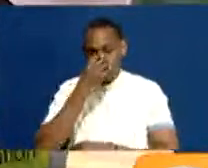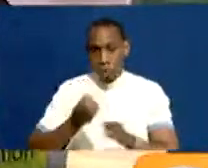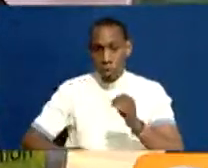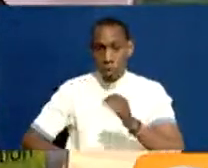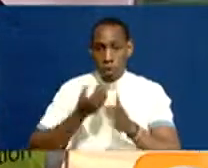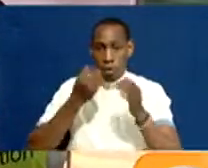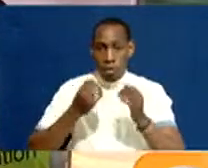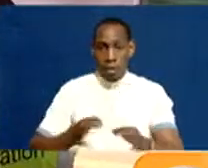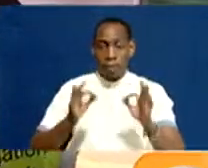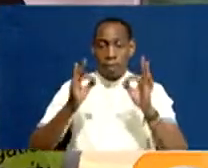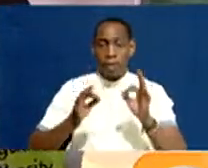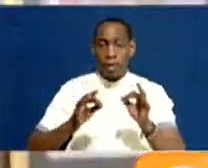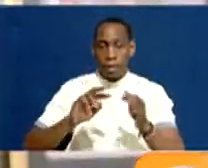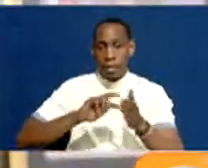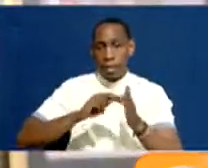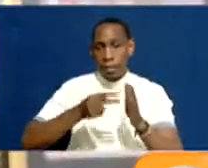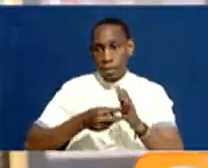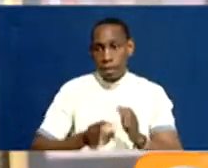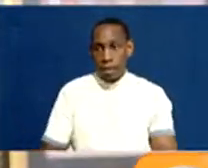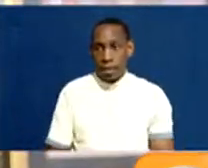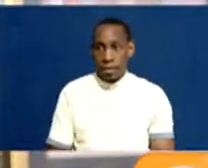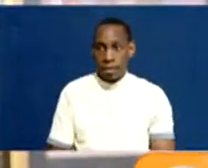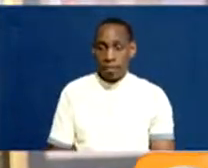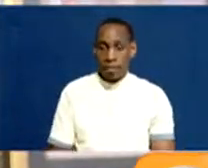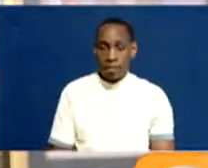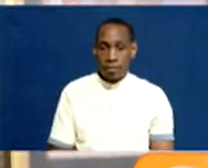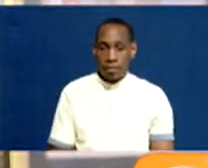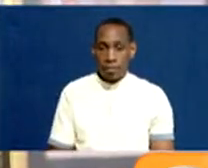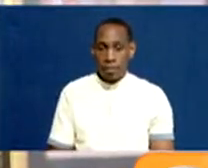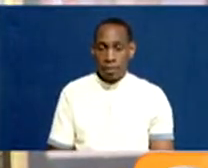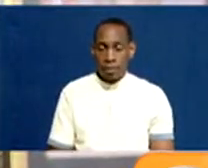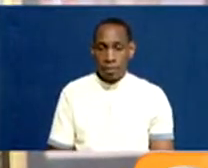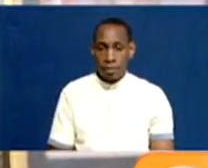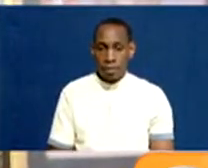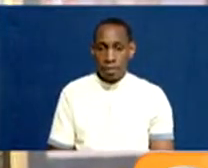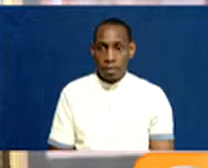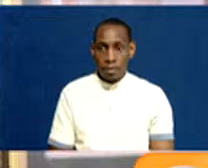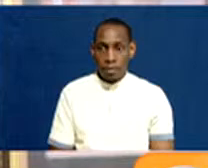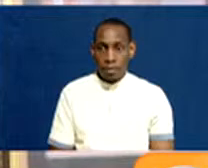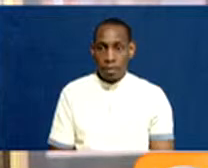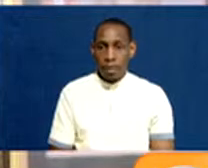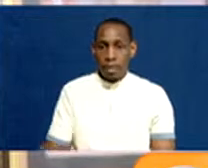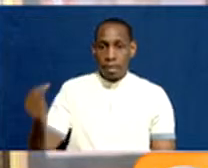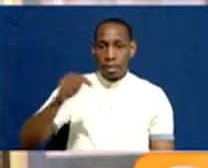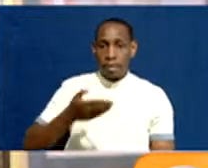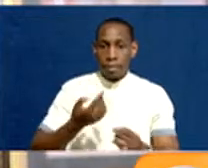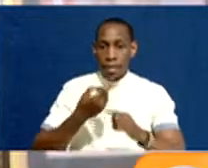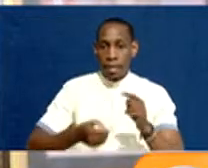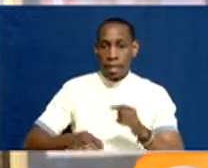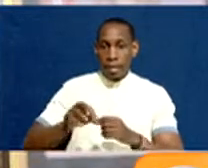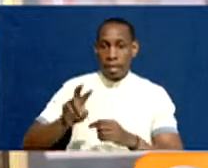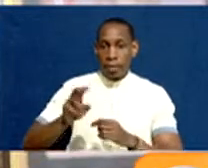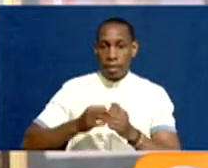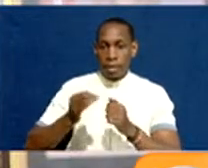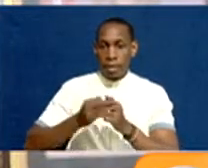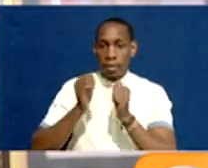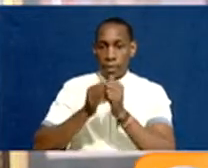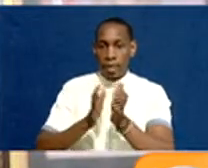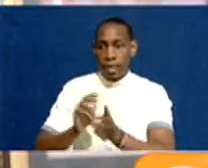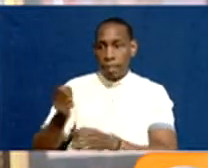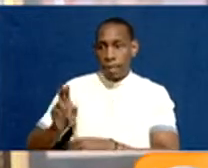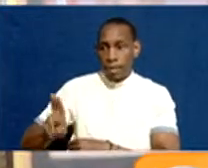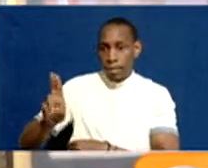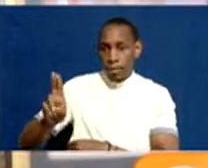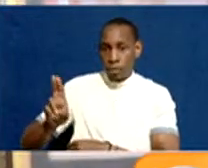kuzindua rasmi mradi huo. Nilikuja hapa 2018 na Rais Uhuru Kenyatta